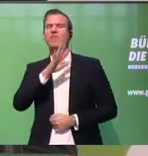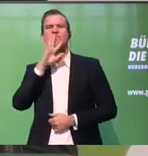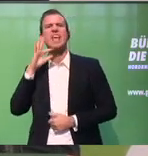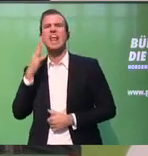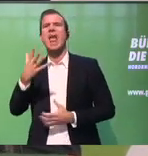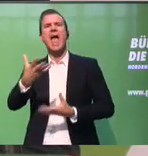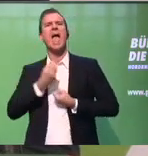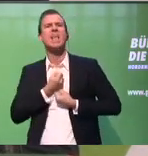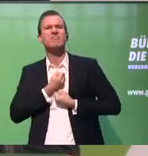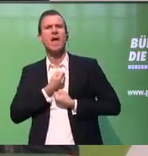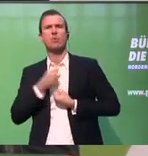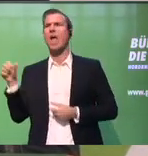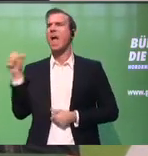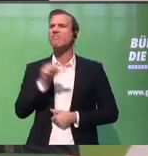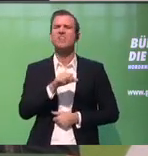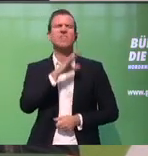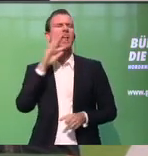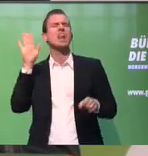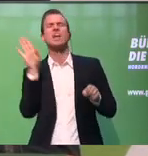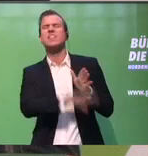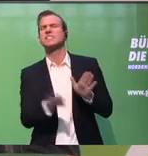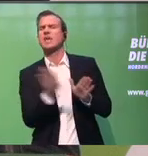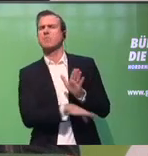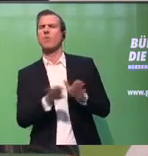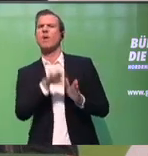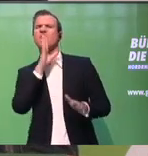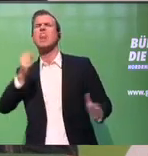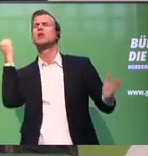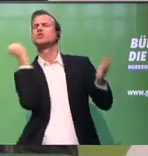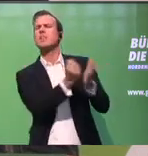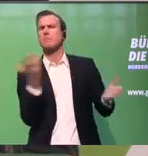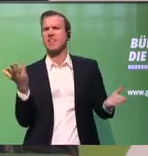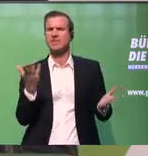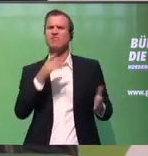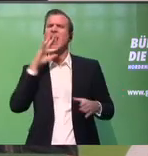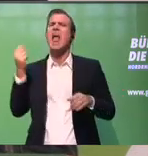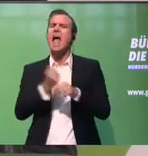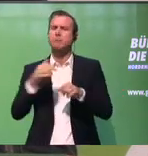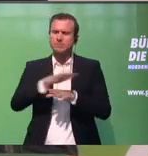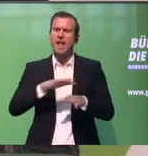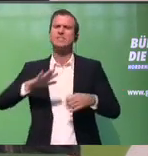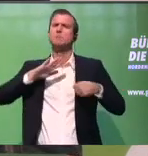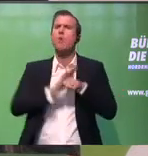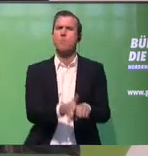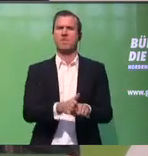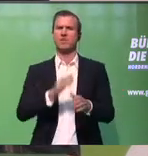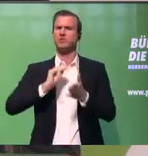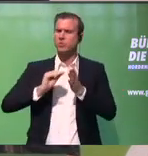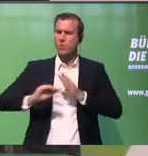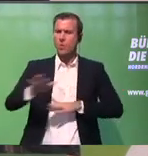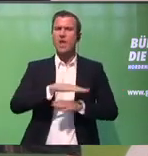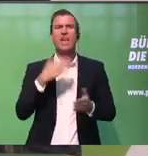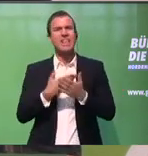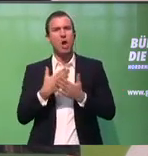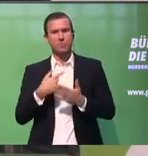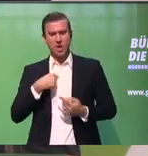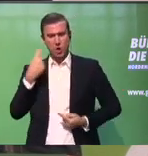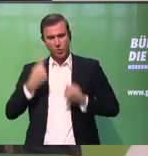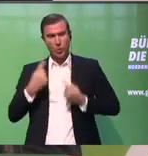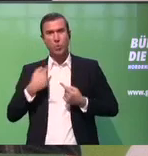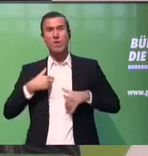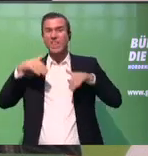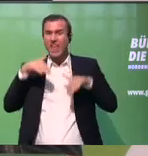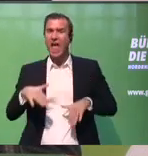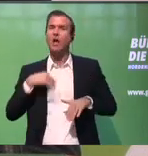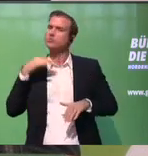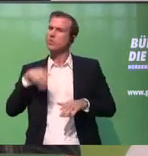mit AIDS Diskriminierung erfahren, Stigmatisierung erfahren, auch Mobbing erfahren am Arbeitsplatz, in der Schule. Und seitdem Grüne existieren, sind